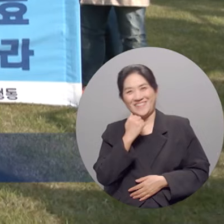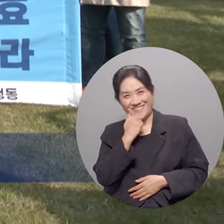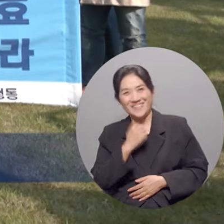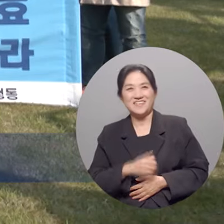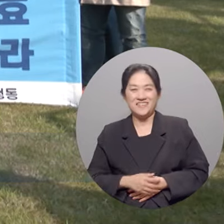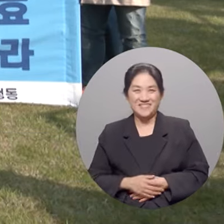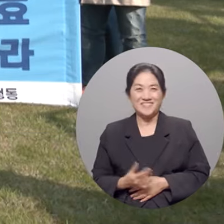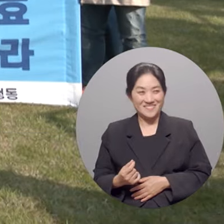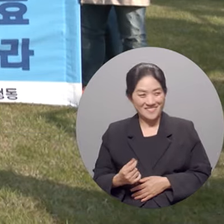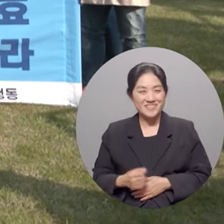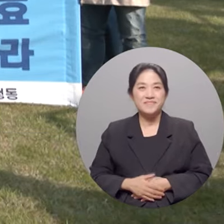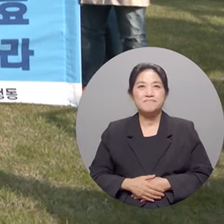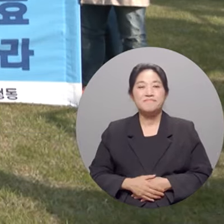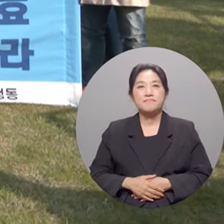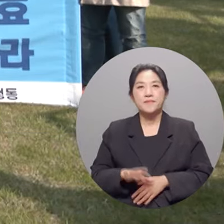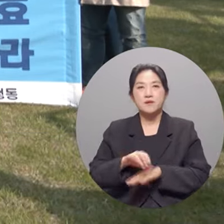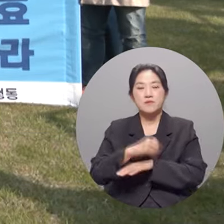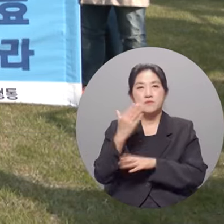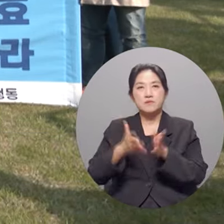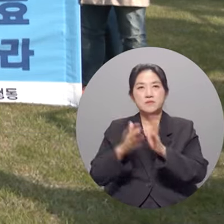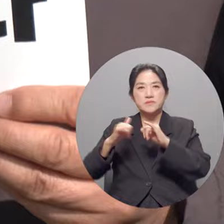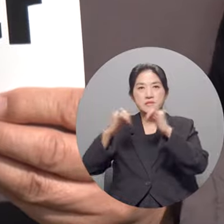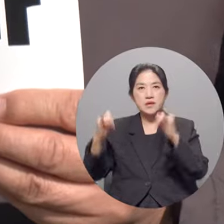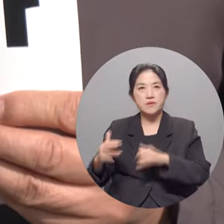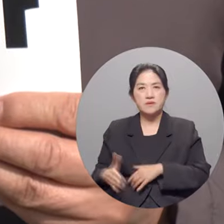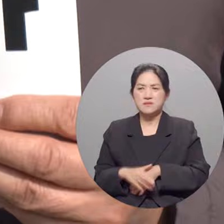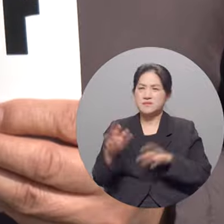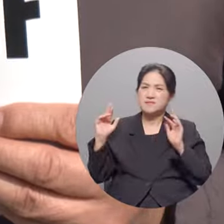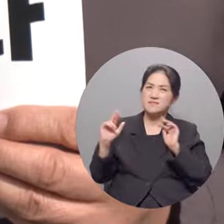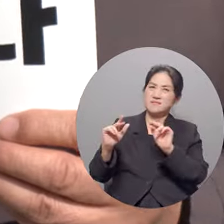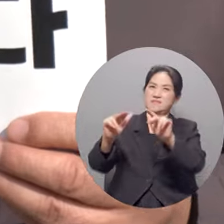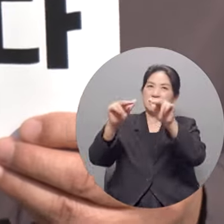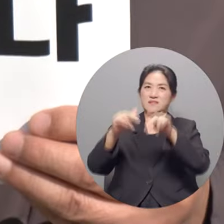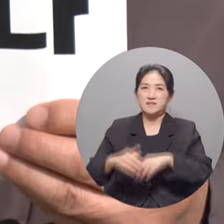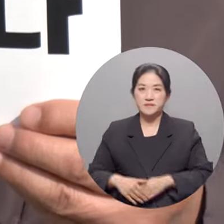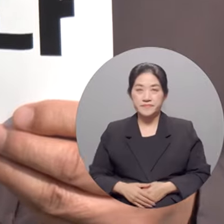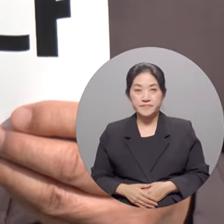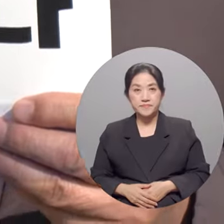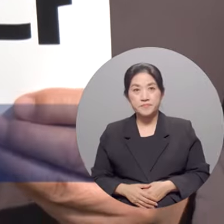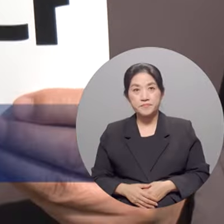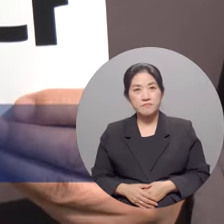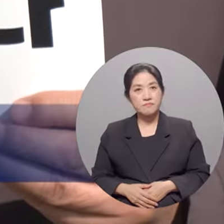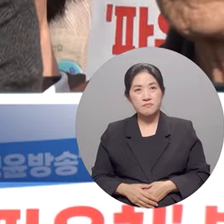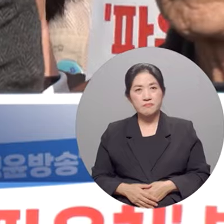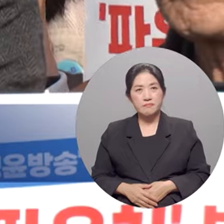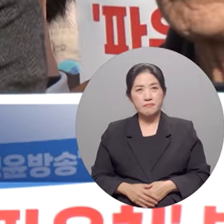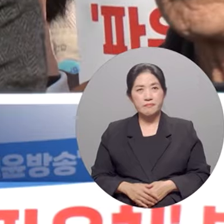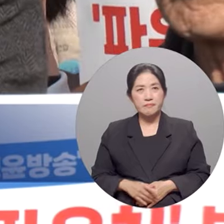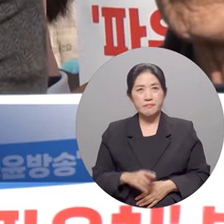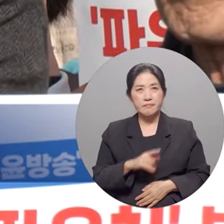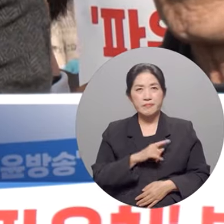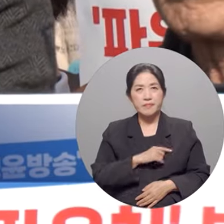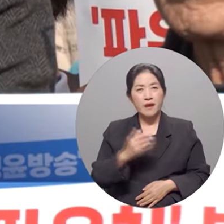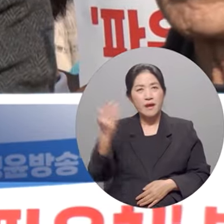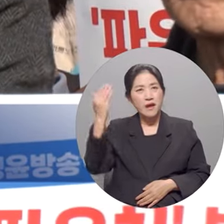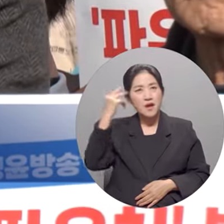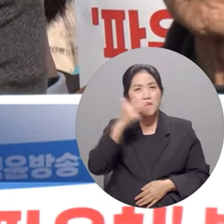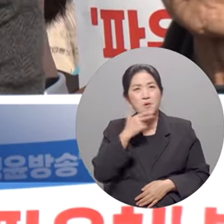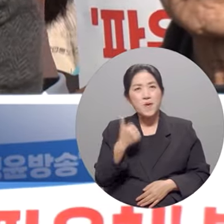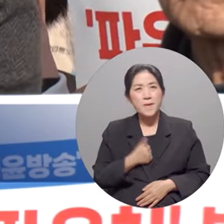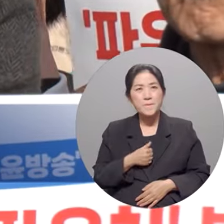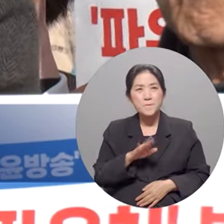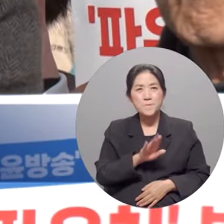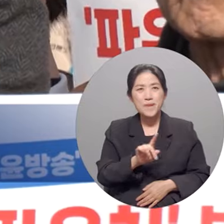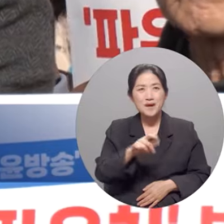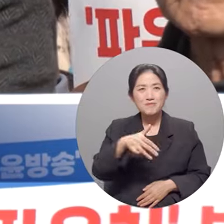했습니다 언론계와 시민 사회에서도 비판이 따랐습니다 제 얕은 영어 상식으로 파우치와